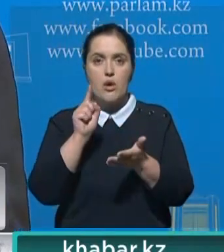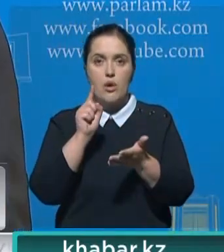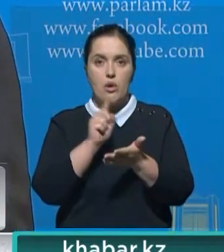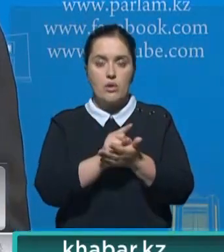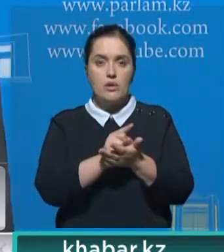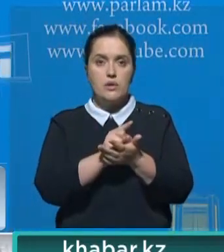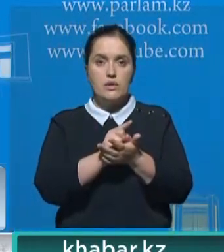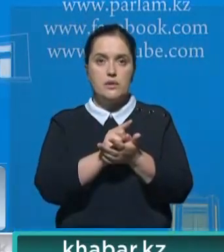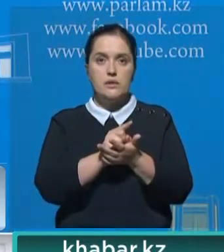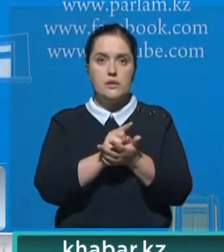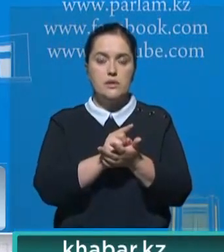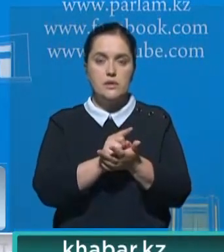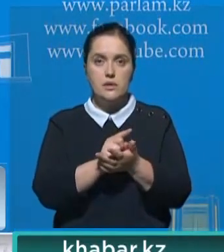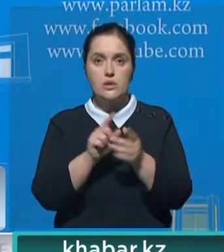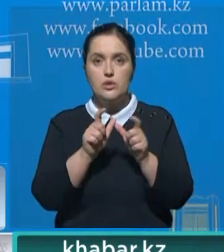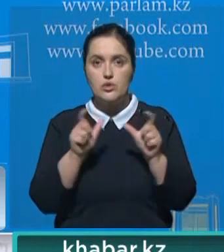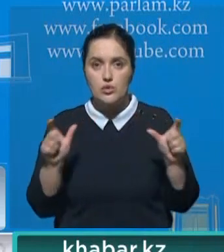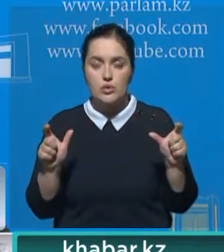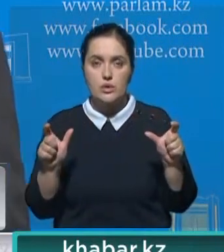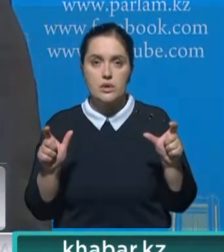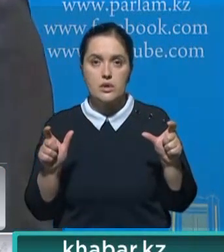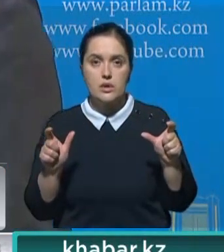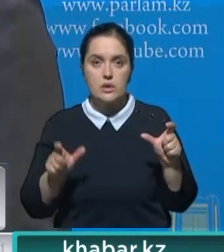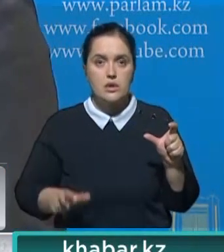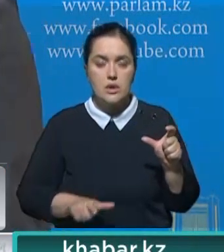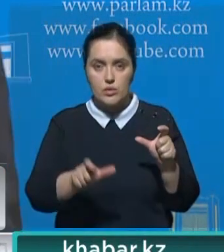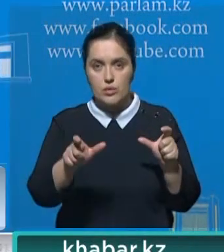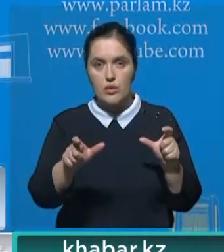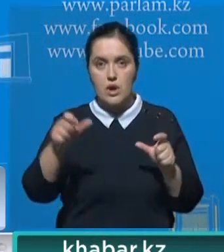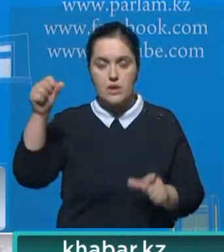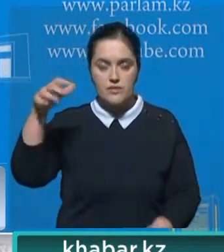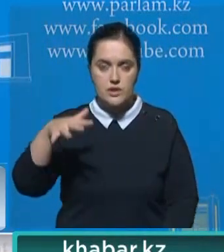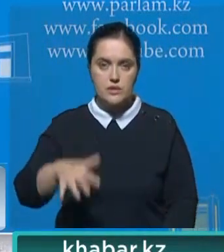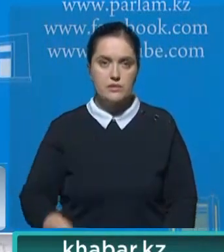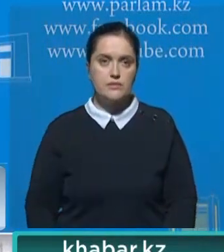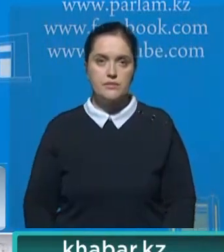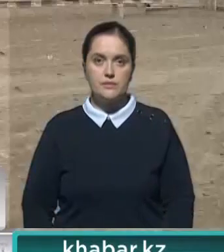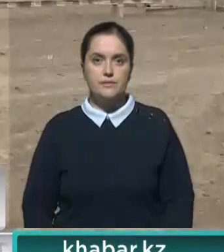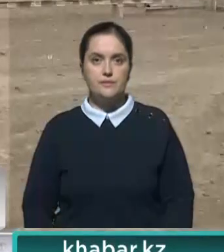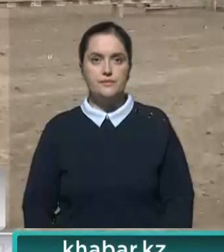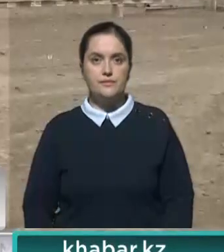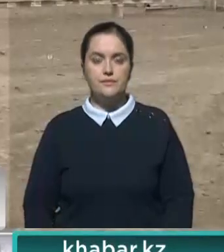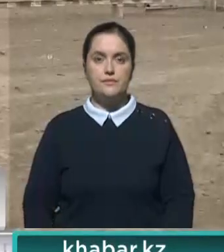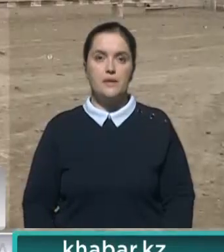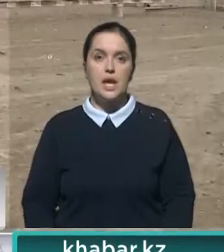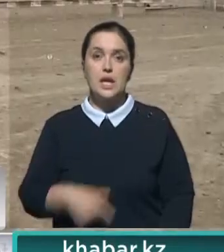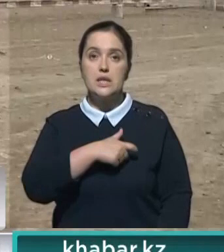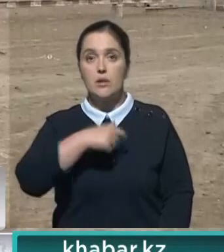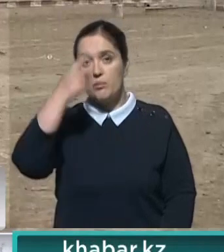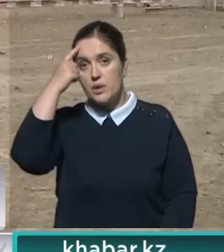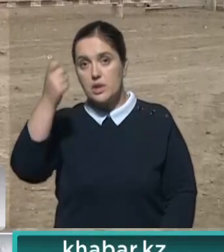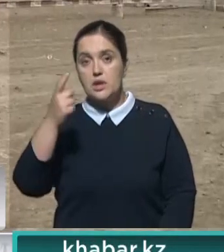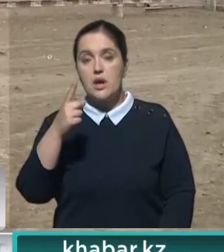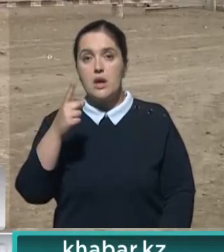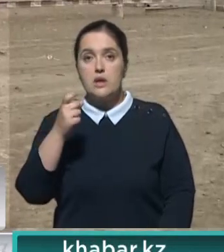ФАПом, школой, дорогами, освещением и так далее, и так далее. Депутаты призывают в